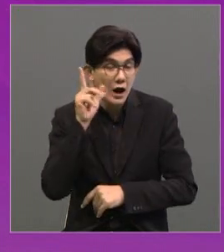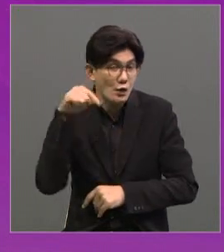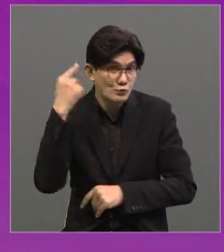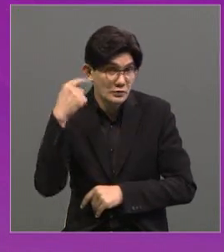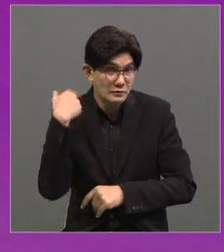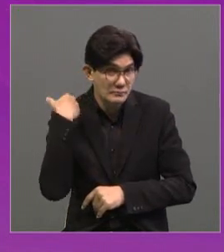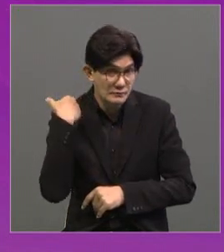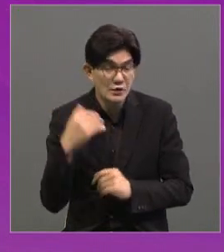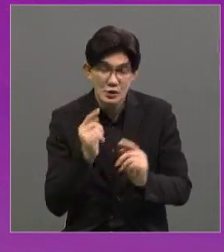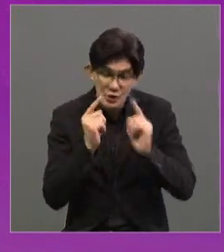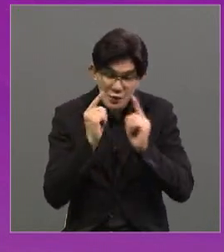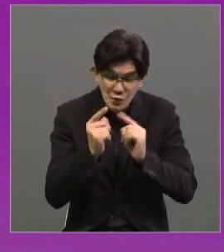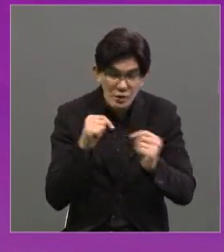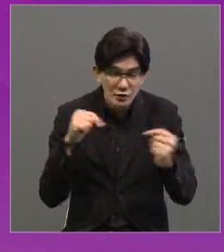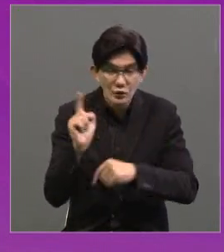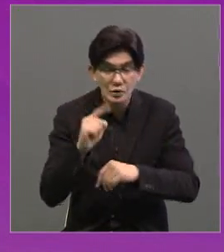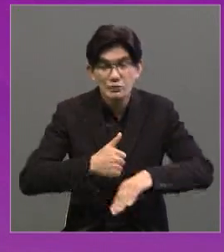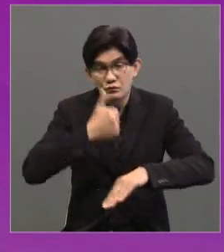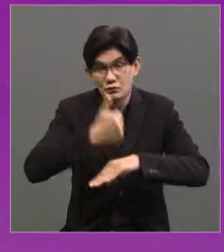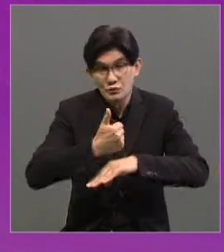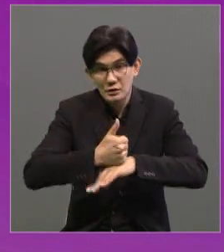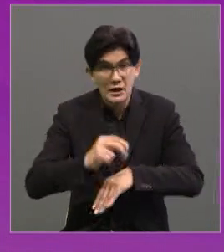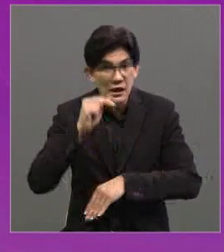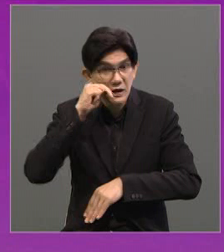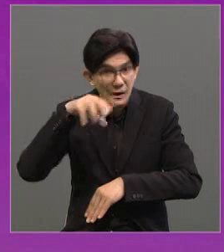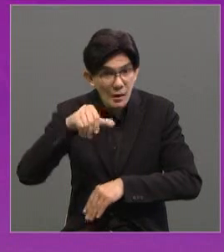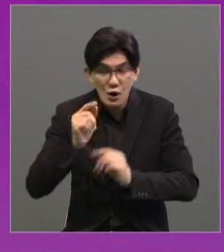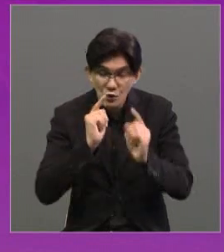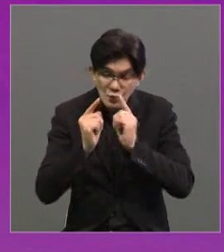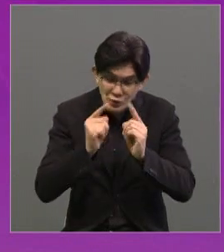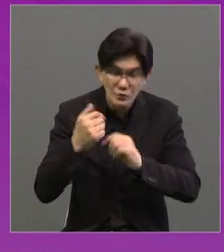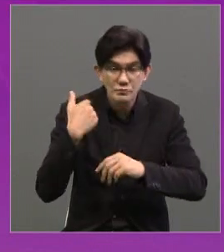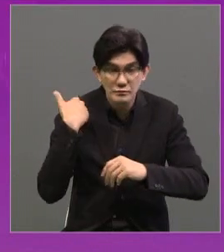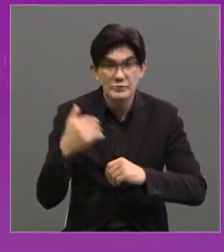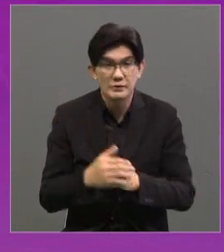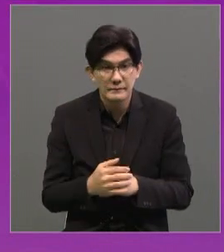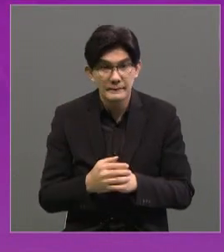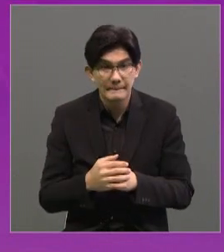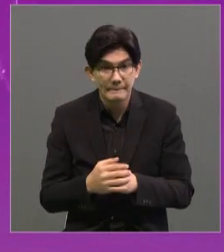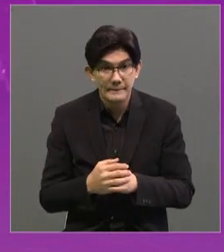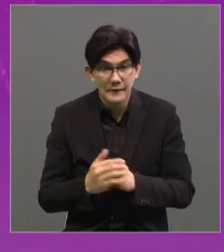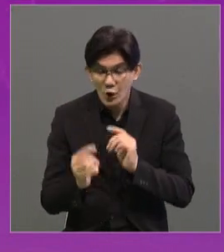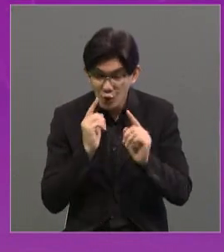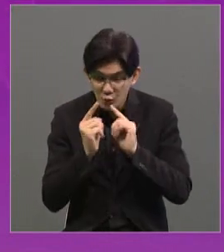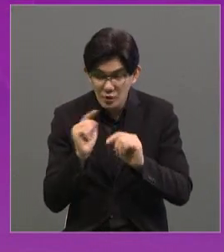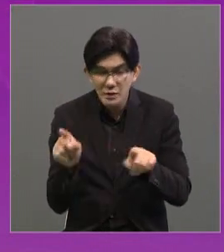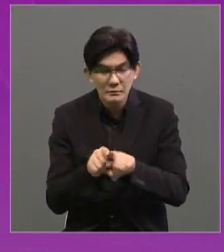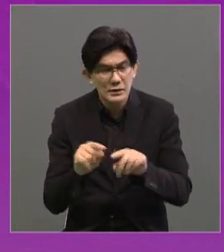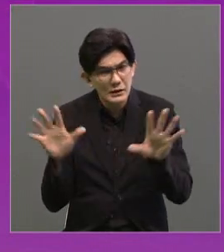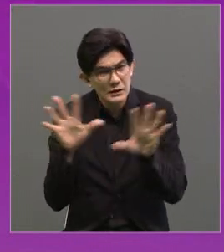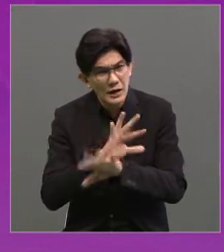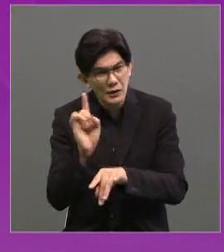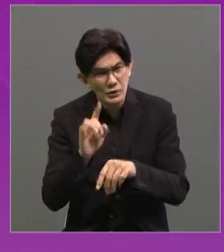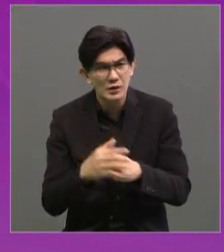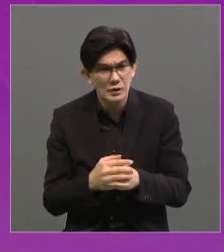แล้วก็ไปทักพูดคุยกับอดีตผู้ว่าการประปานครหลวงก็คุยกันไปคุยกันมาเขาบอกว่าคุยเนี่ยจริงๆเหมือนแบบเป็นลักษณะ